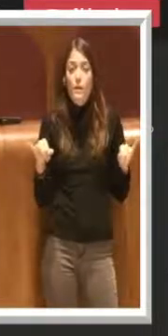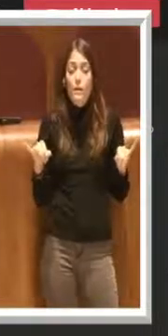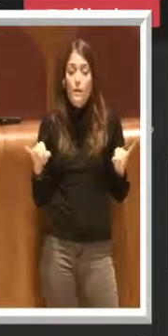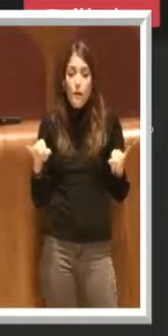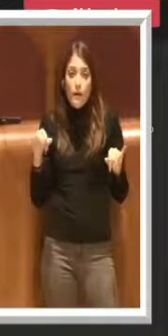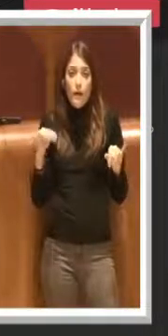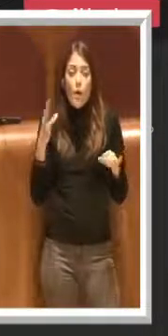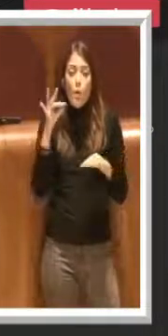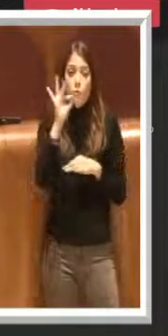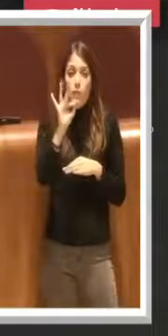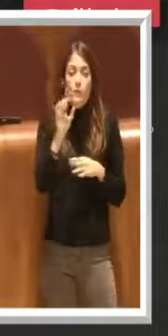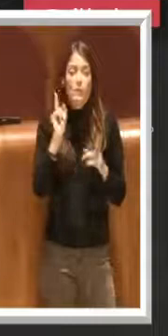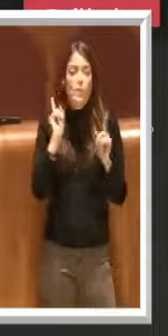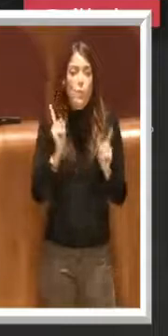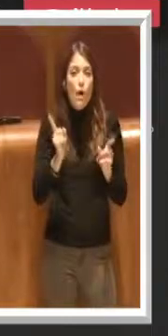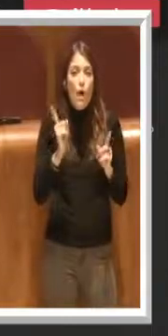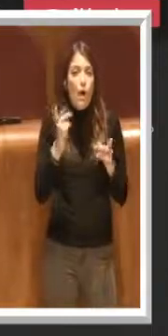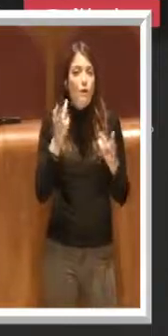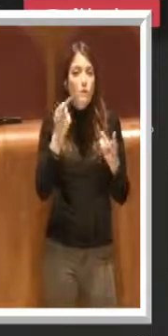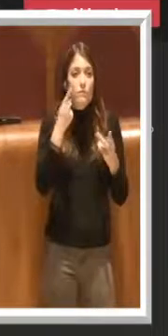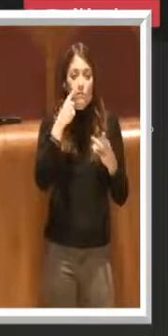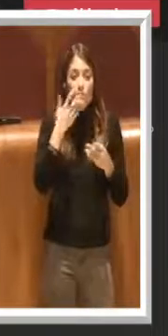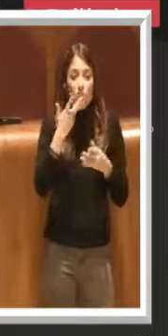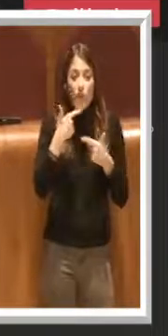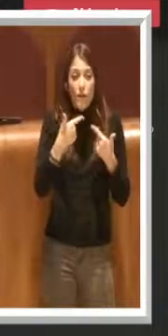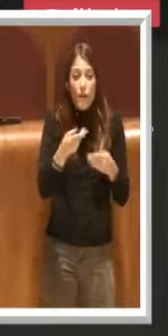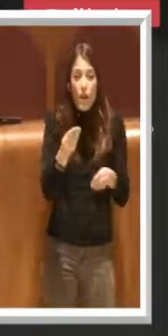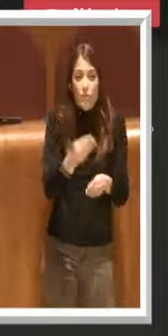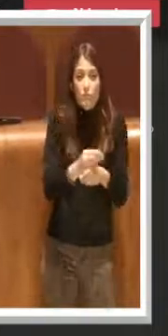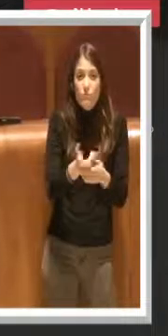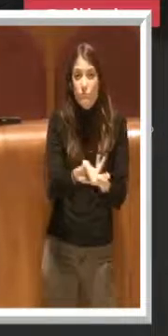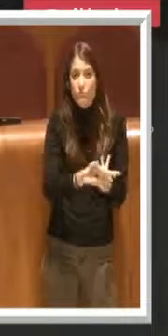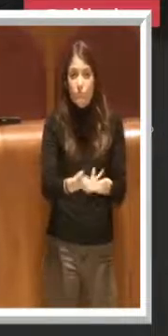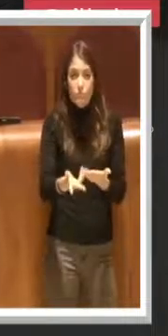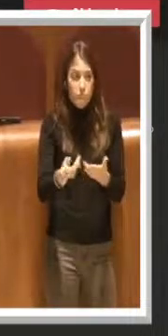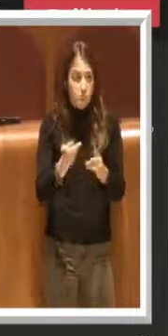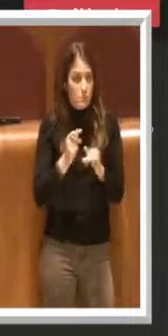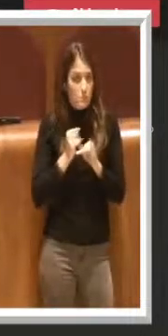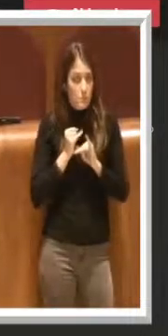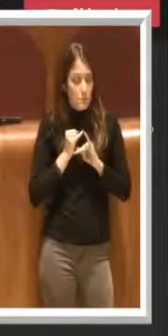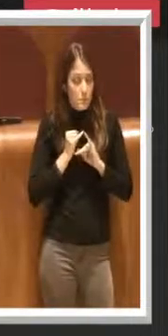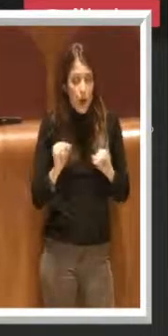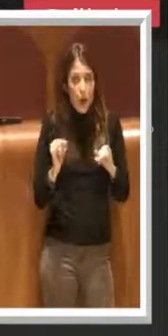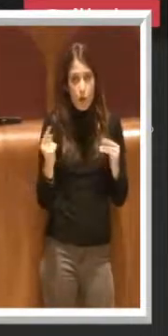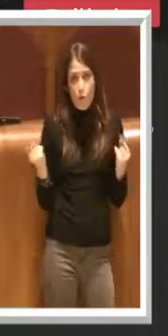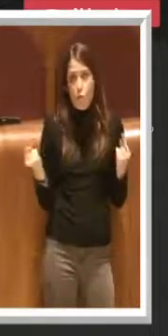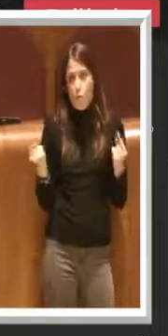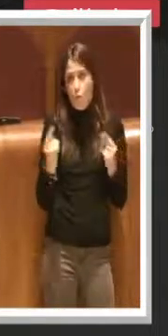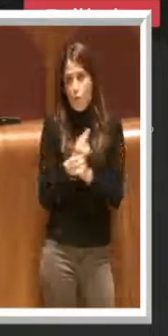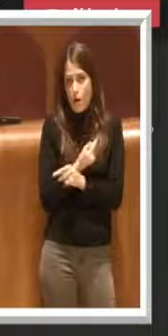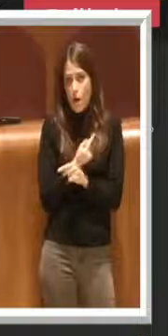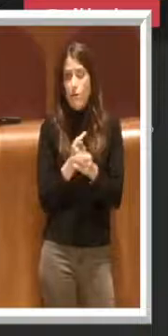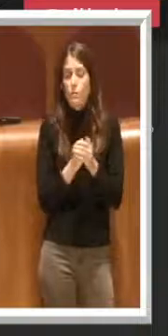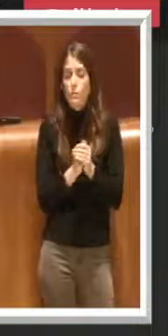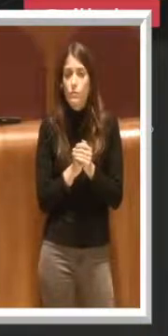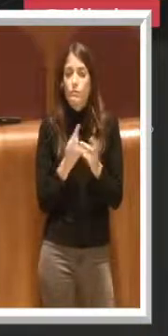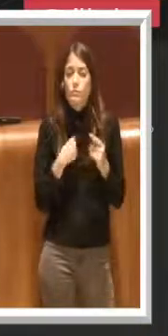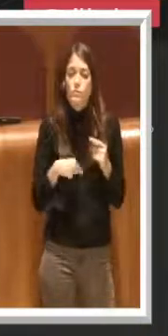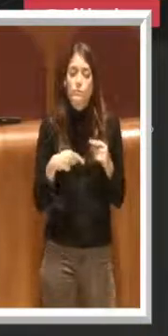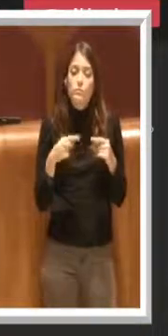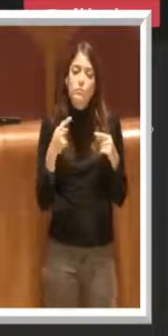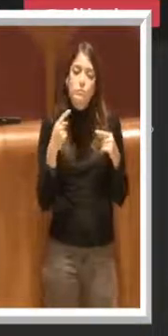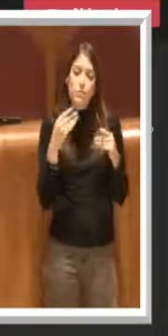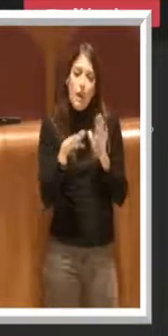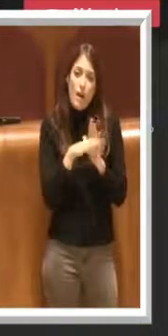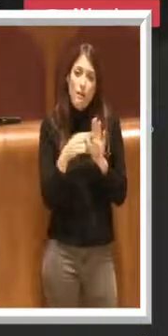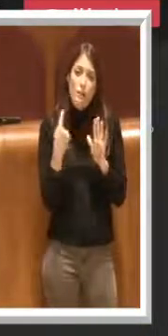avuto come obiettivo quello di ridicolizzare il lavoro che è stato fatto. Al contrario, noi con quest'atto